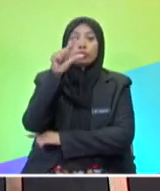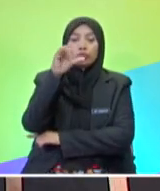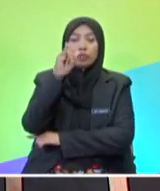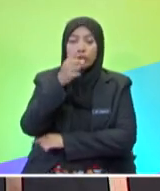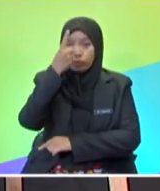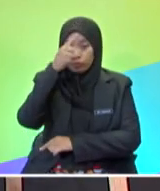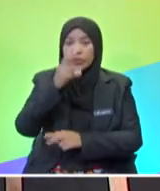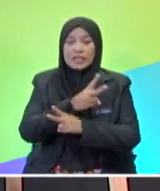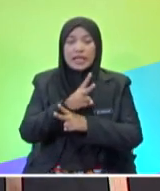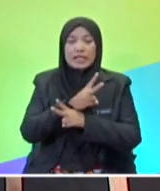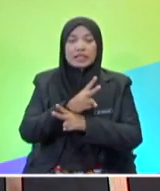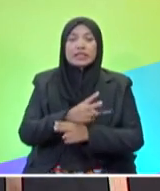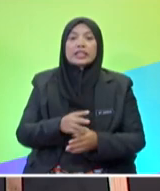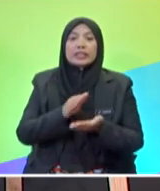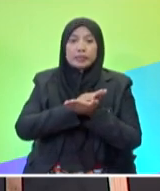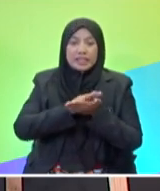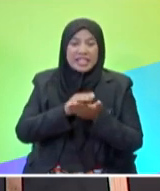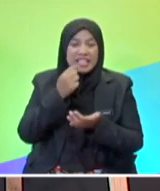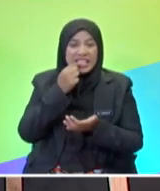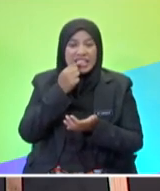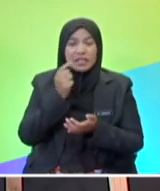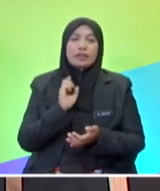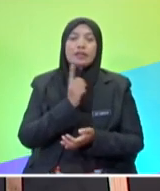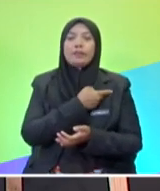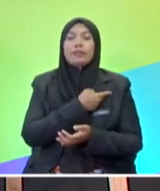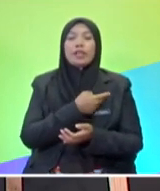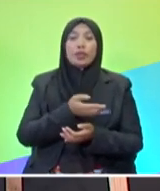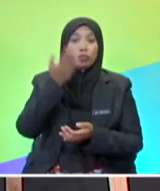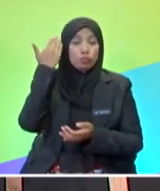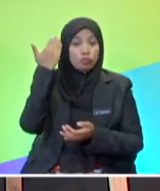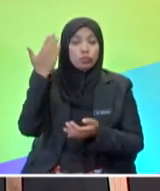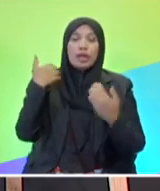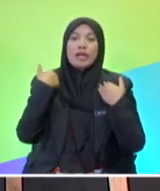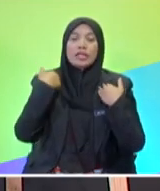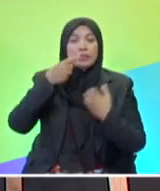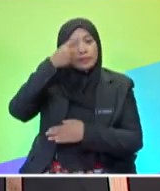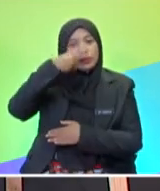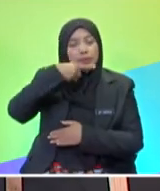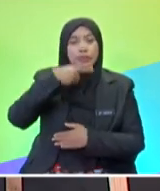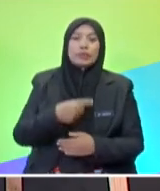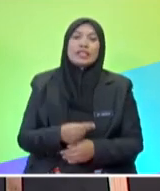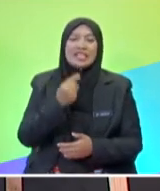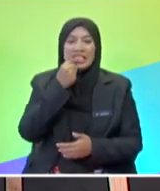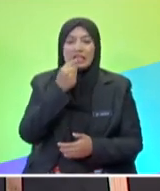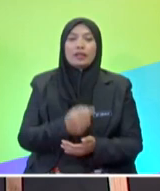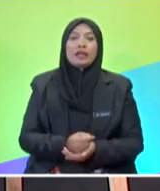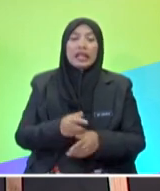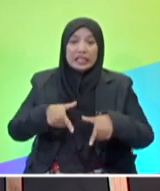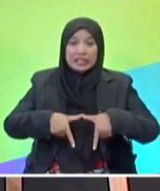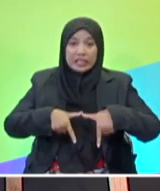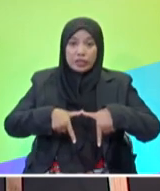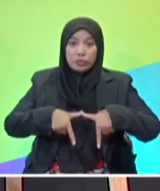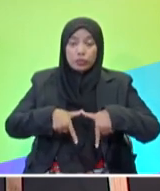Zaman Nabi dulu pakai kayu sugi. Zaman Nabi dulu mana ada berus gigi? Ubat gigi tak ada. Kayu sugi inilah yang digunakan